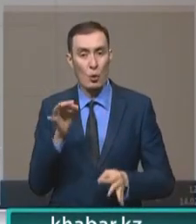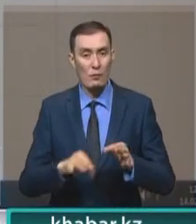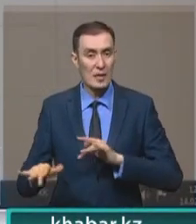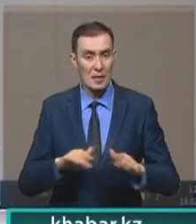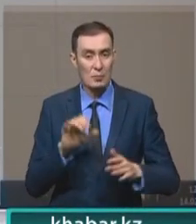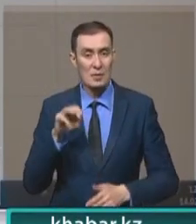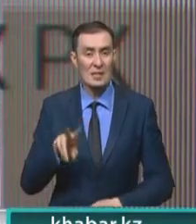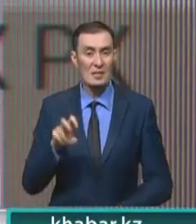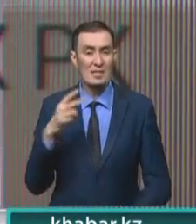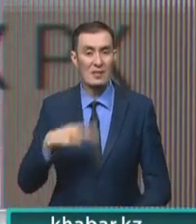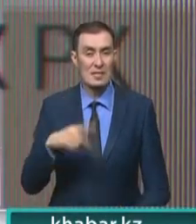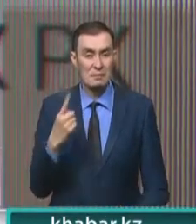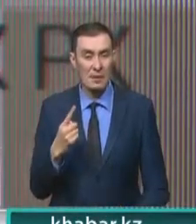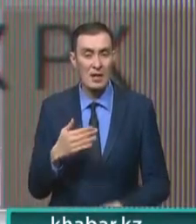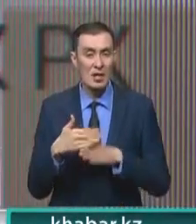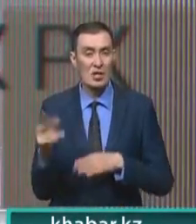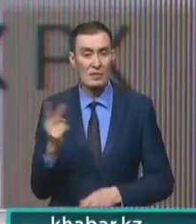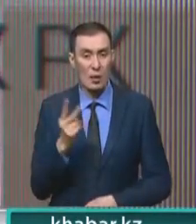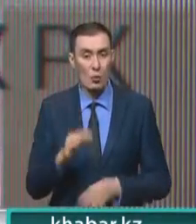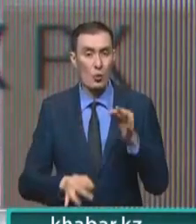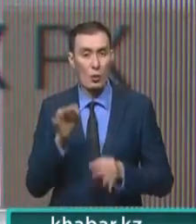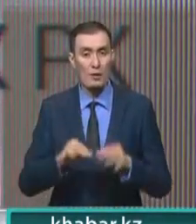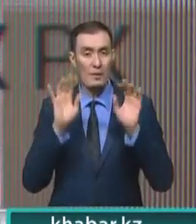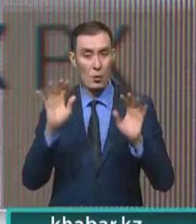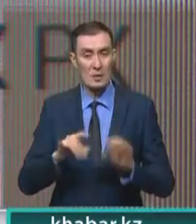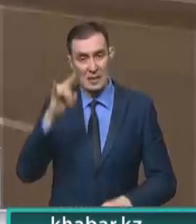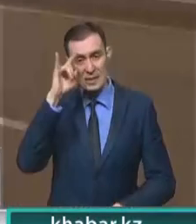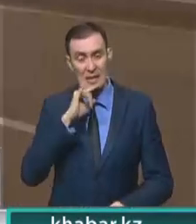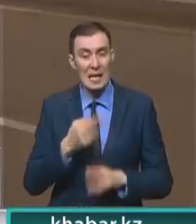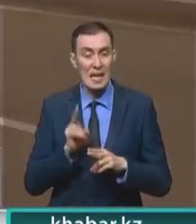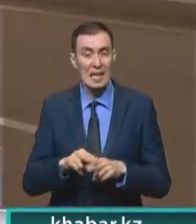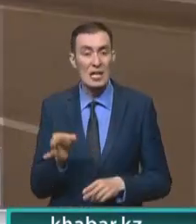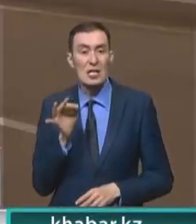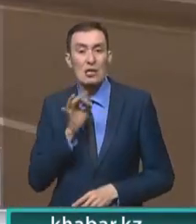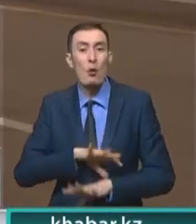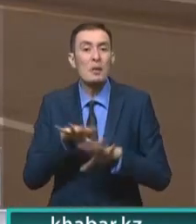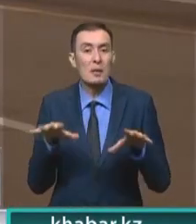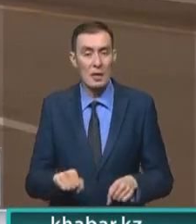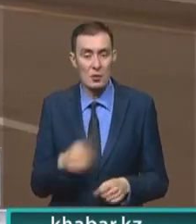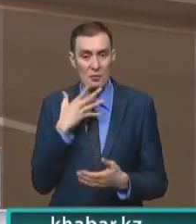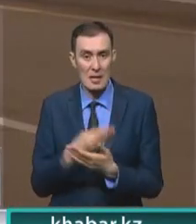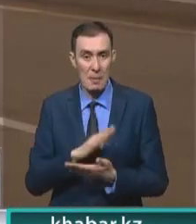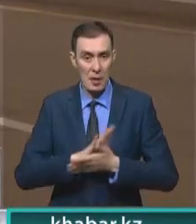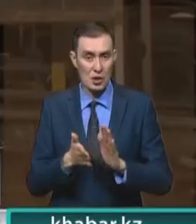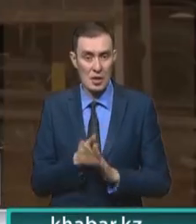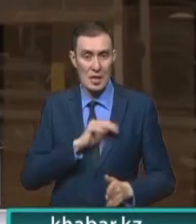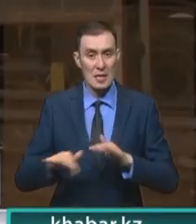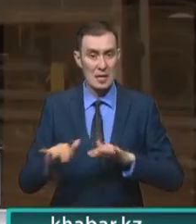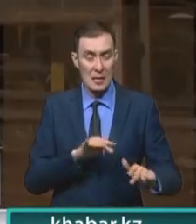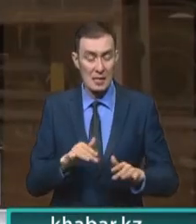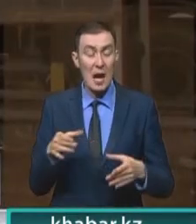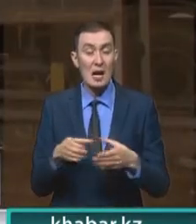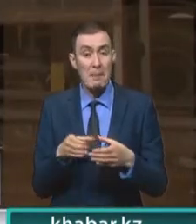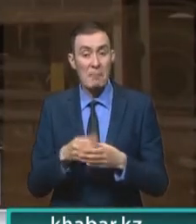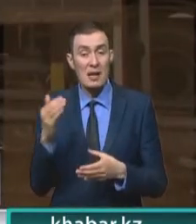уголовное дело по статье 221 части 2 Уголовного кодекса Казахстана. Это злоупотребление монополистической деятельностью.